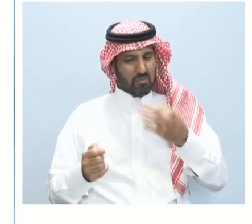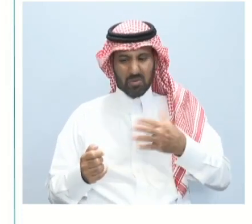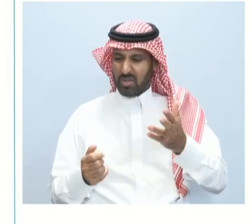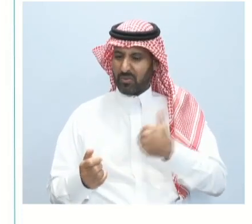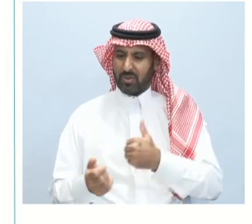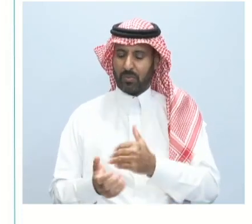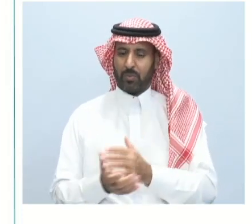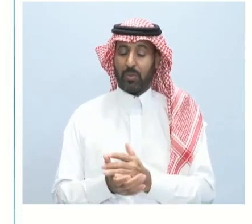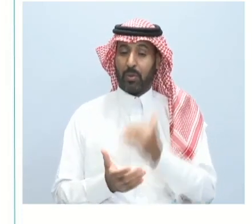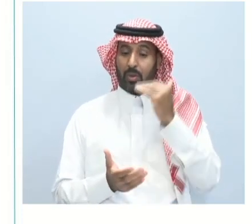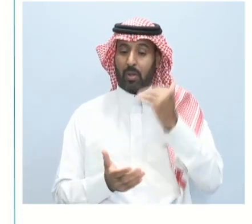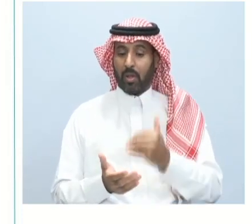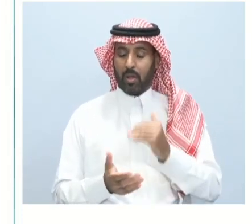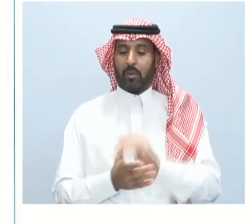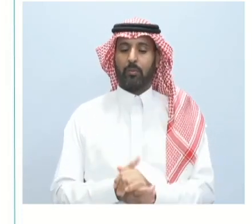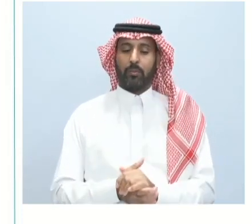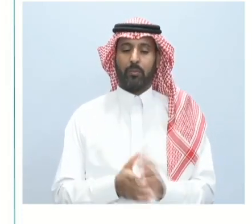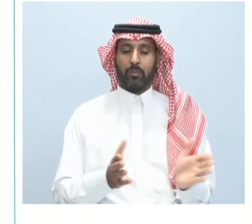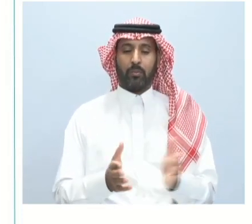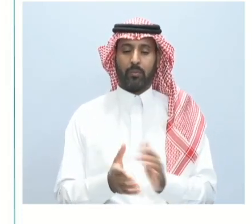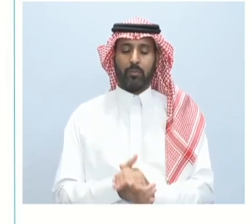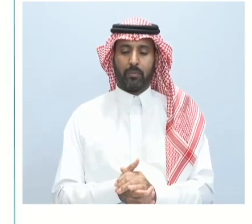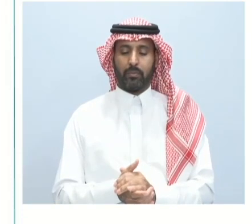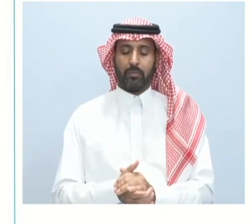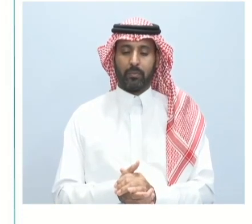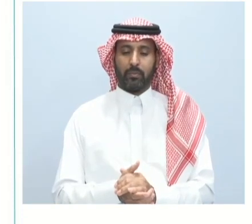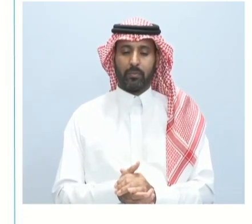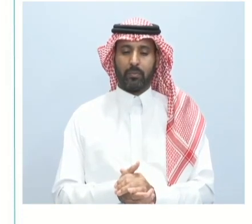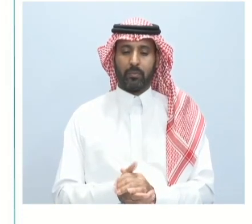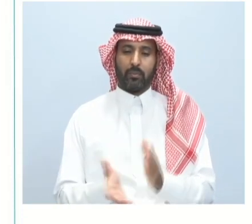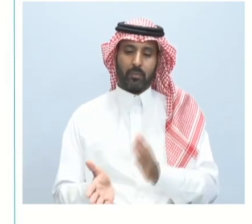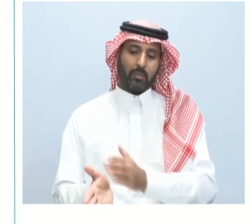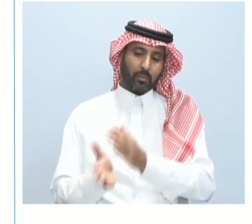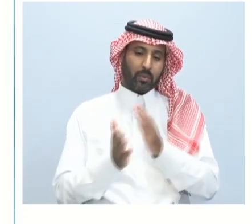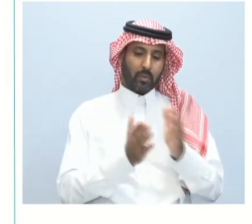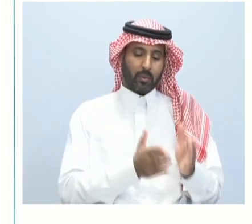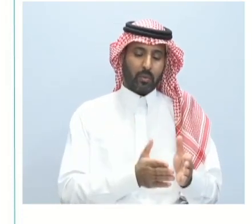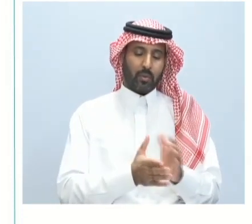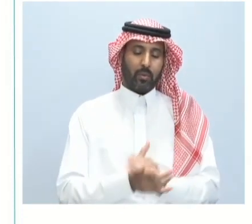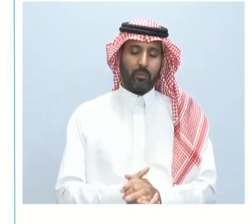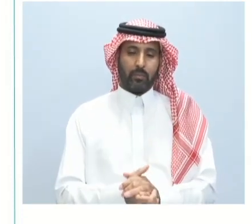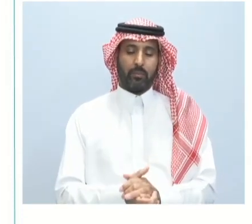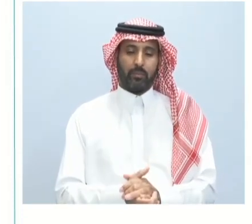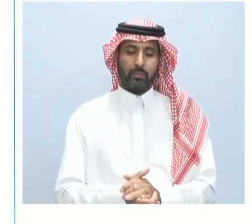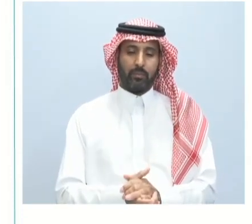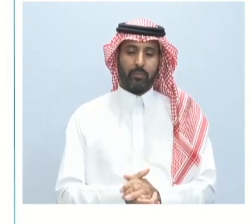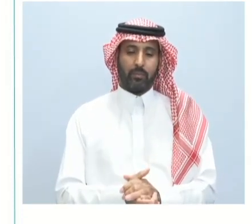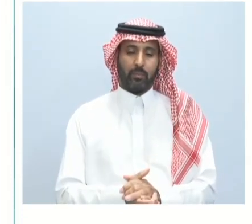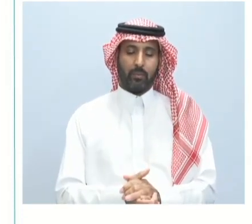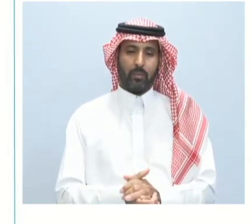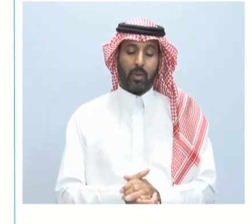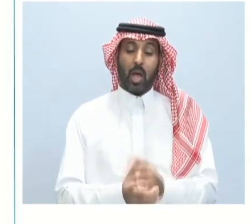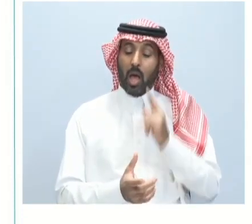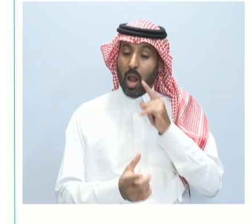السابقه عند استخدام خوارزميه القوى المفرطه ناتي على على الجهه